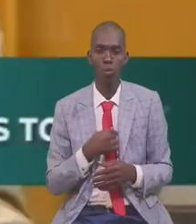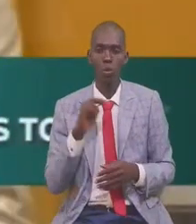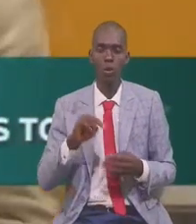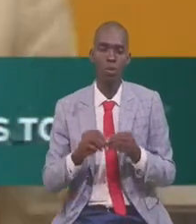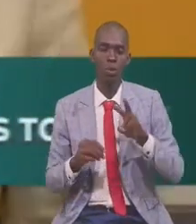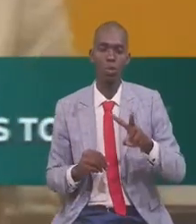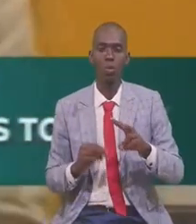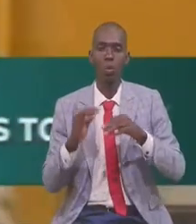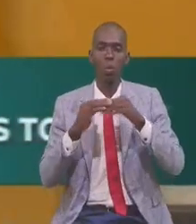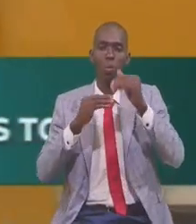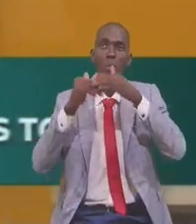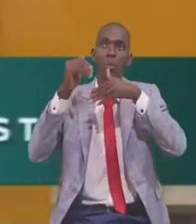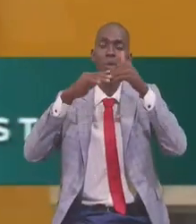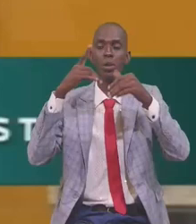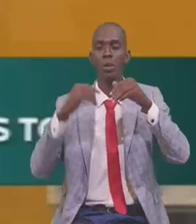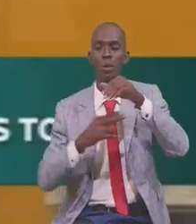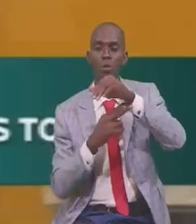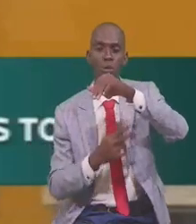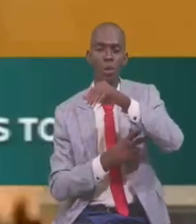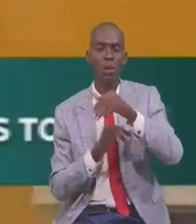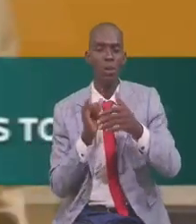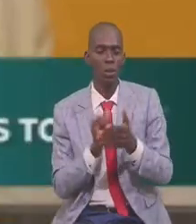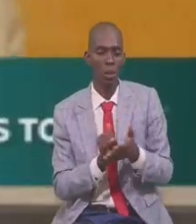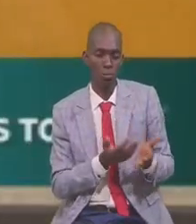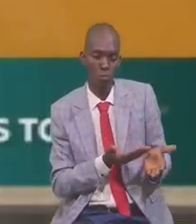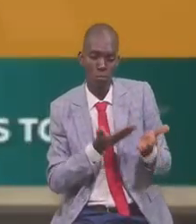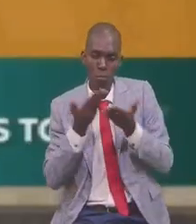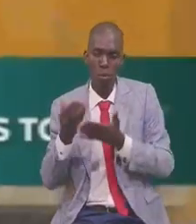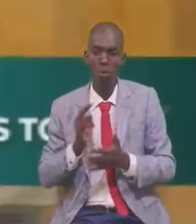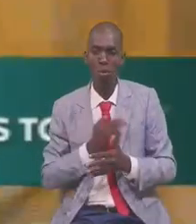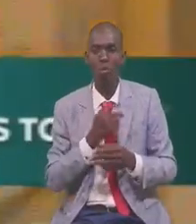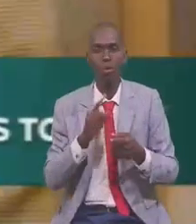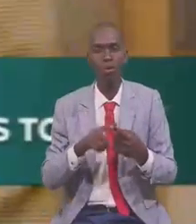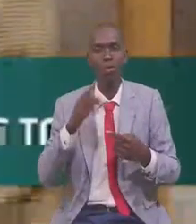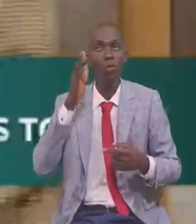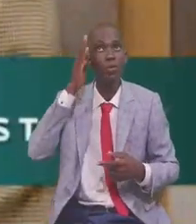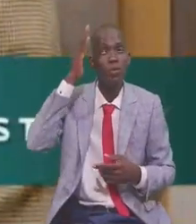nous projettent aux engagements futurs, qui nous projettent